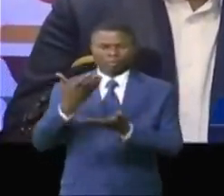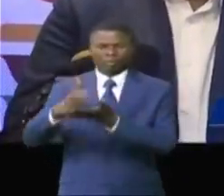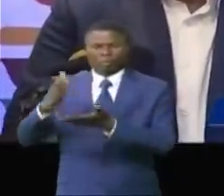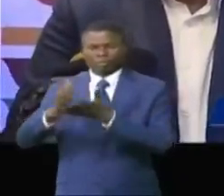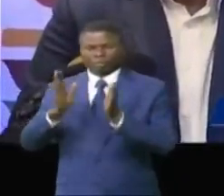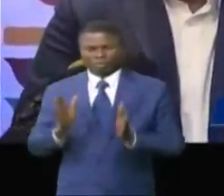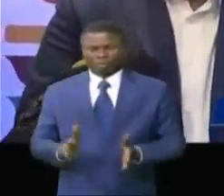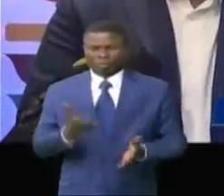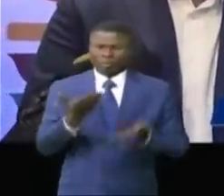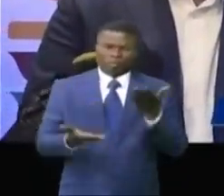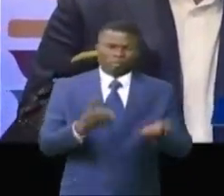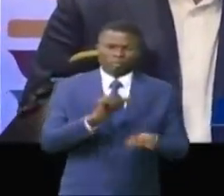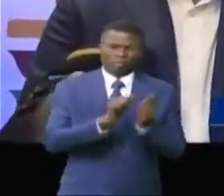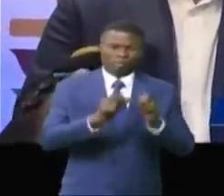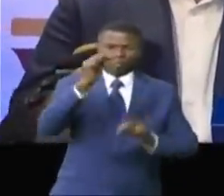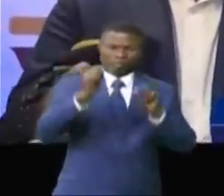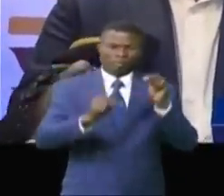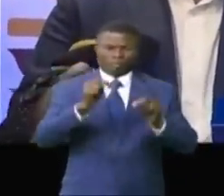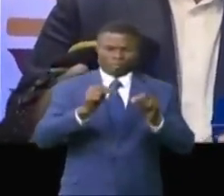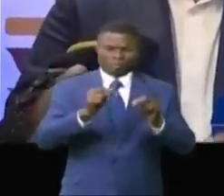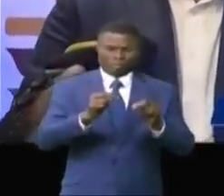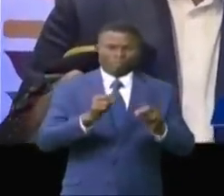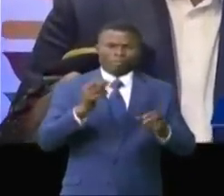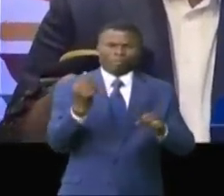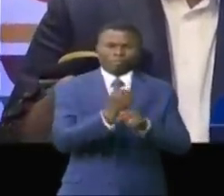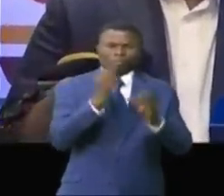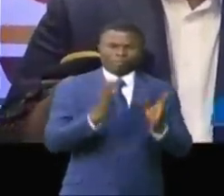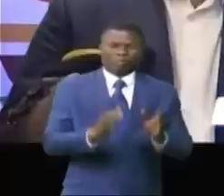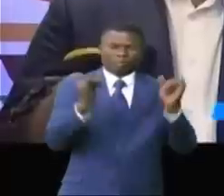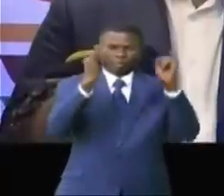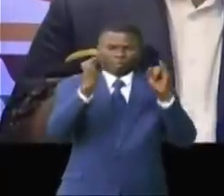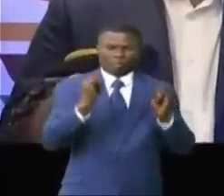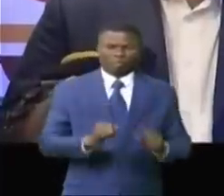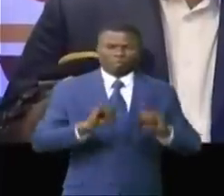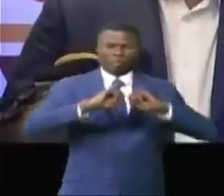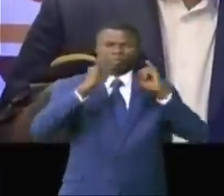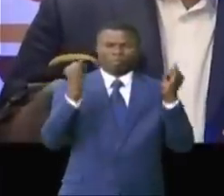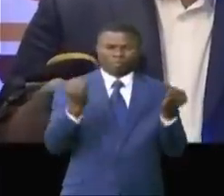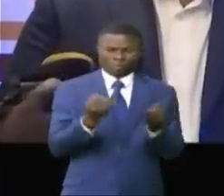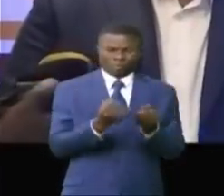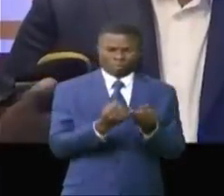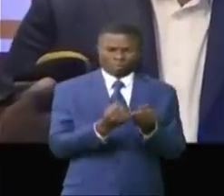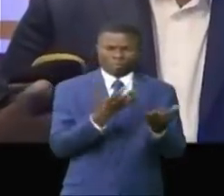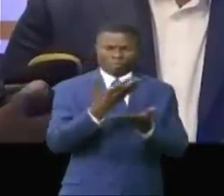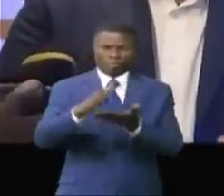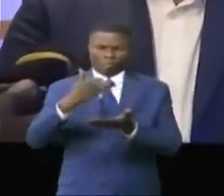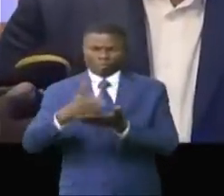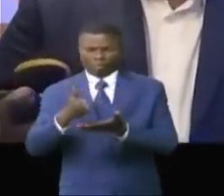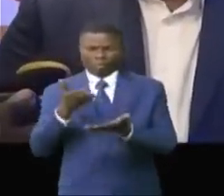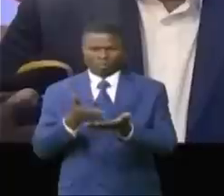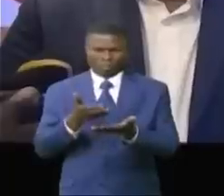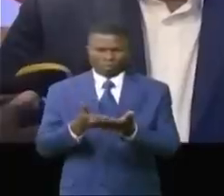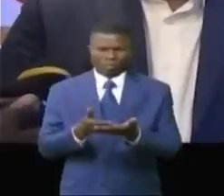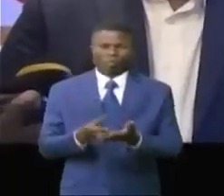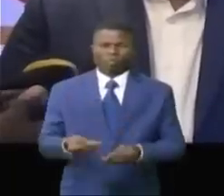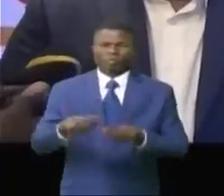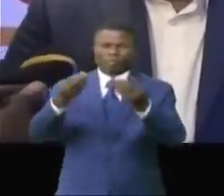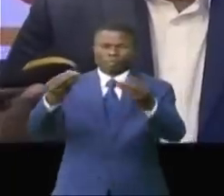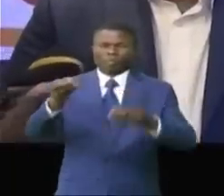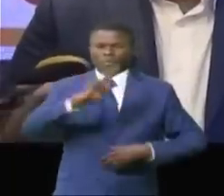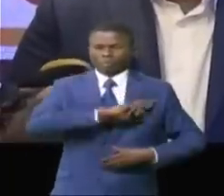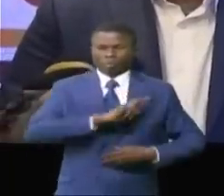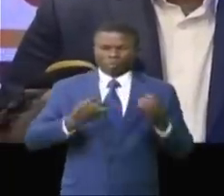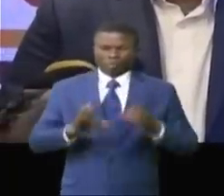que ce soit au niveau de tous les prestataires de services dans l'industrie de distribution IT qui peuvent apporter en RDC.